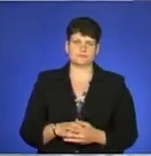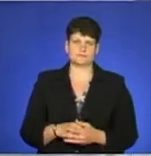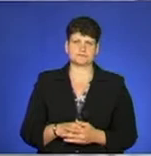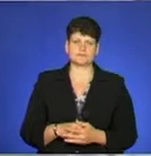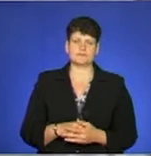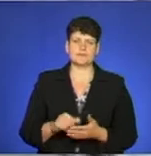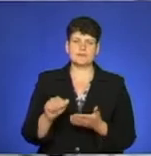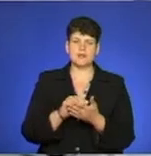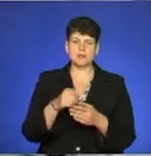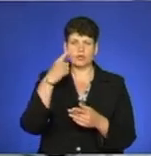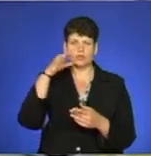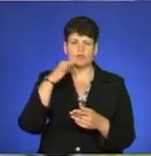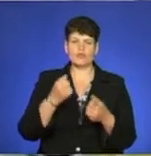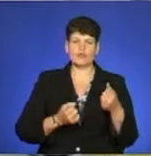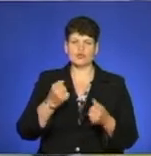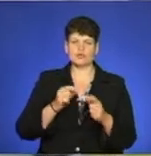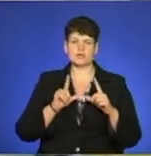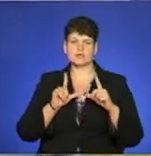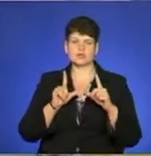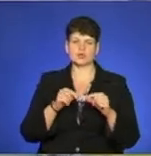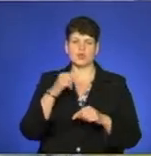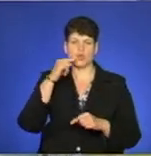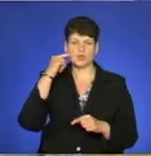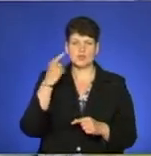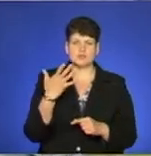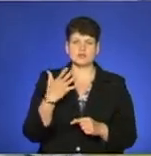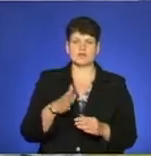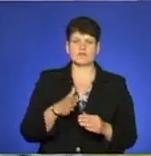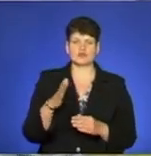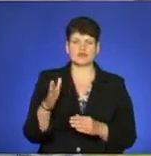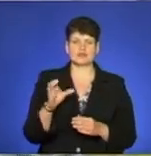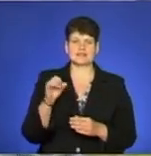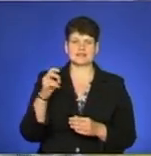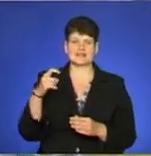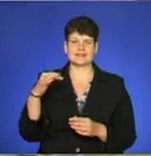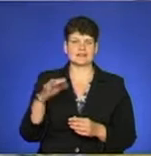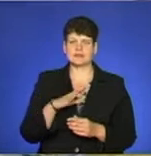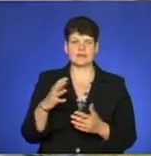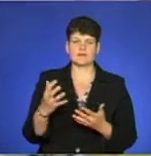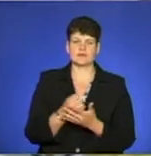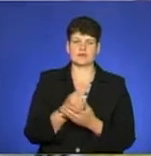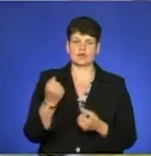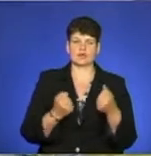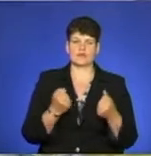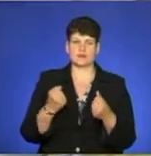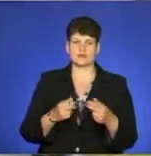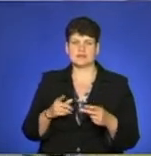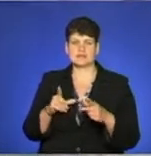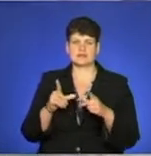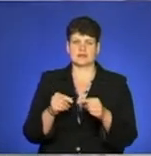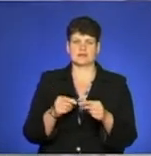За матеріалами поліції, водій, рухаючись вулицею Руська в сторону Східного масиву, не впорався з керуванням та врізався в металеву